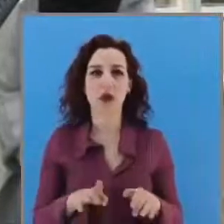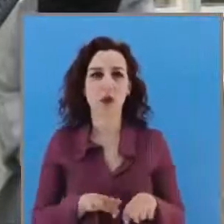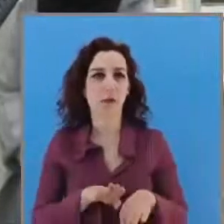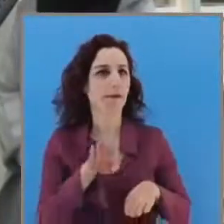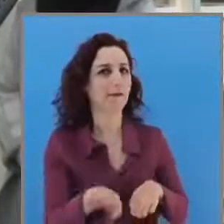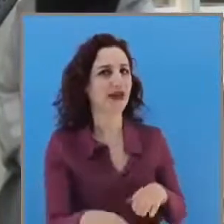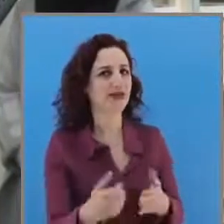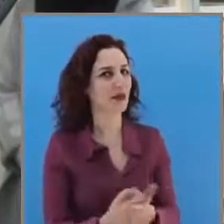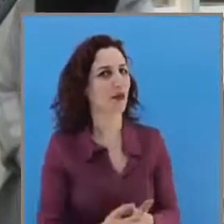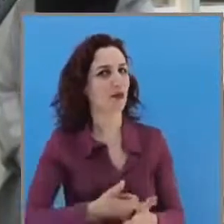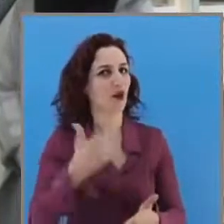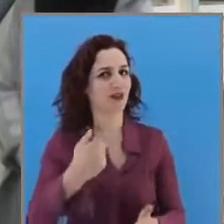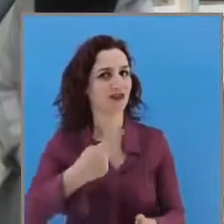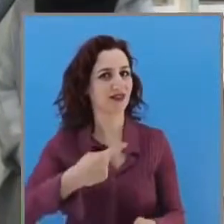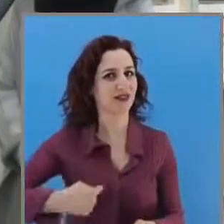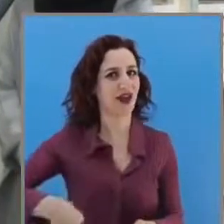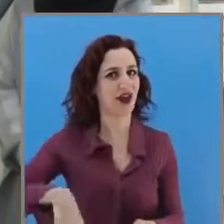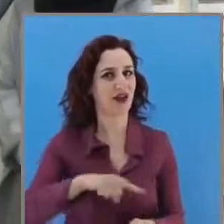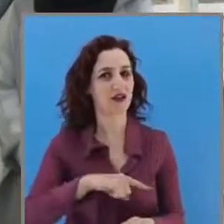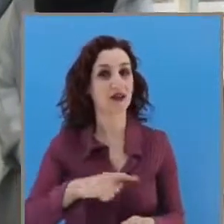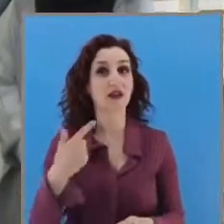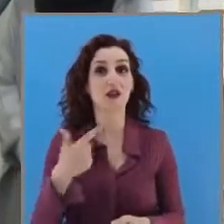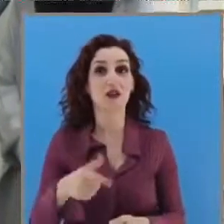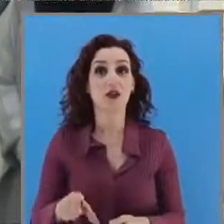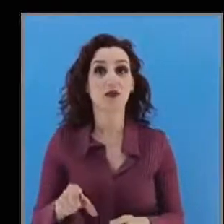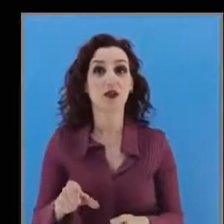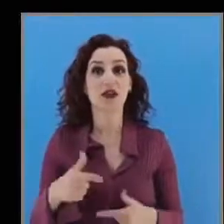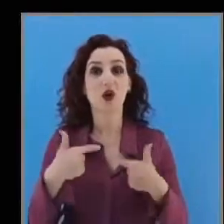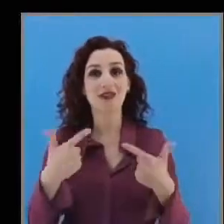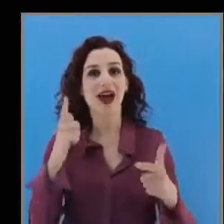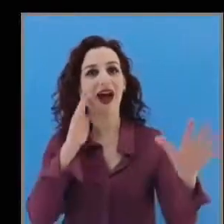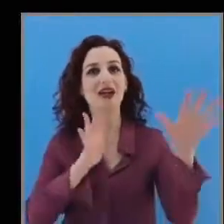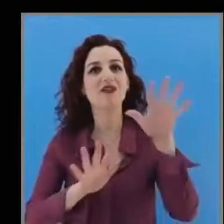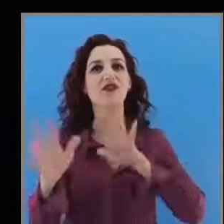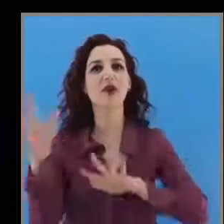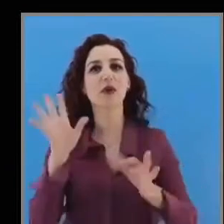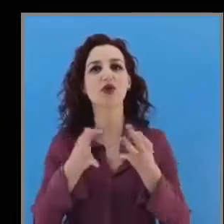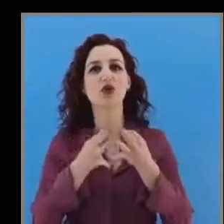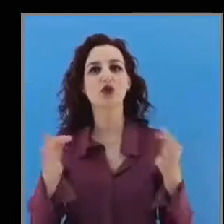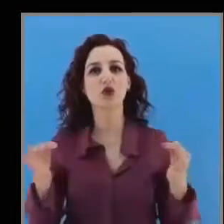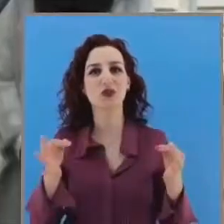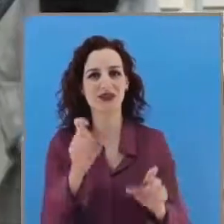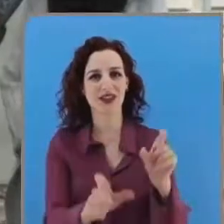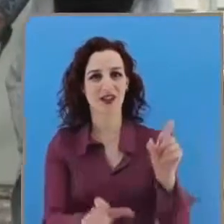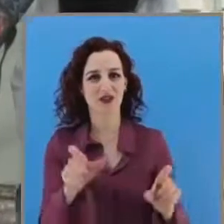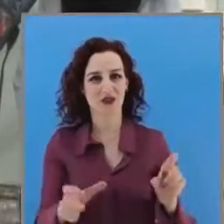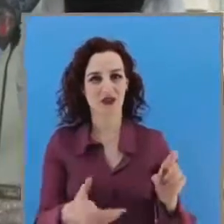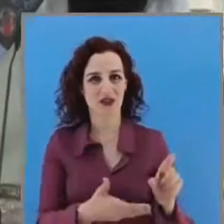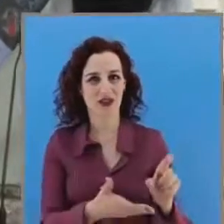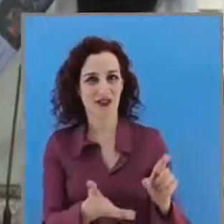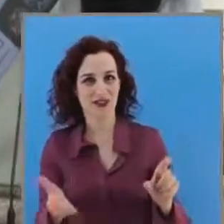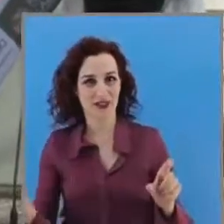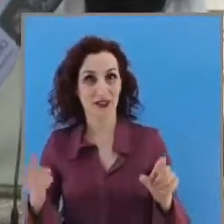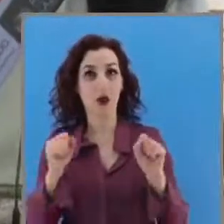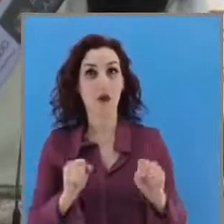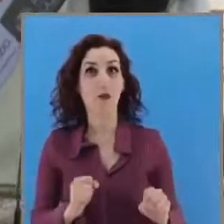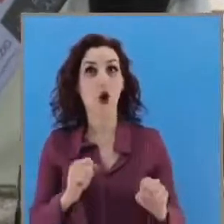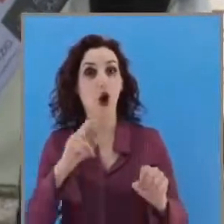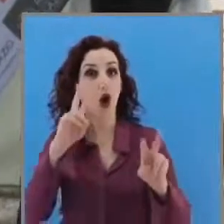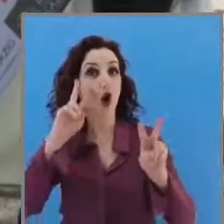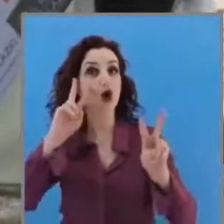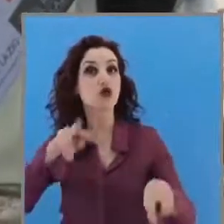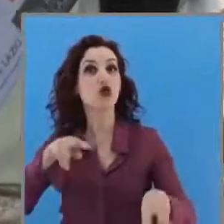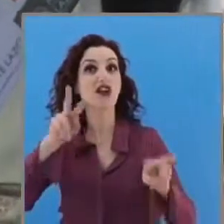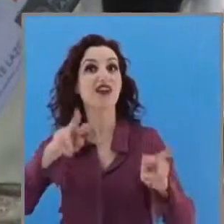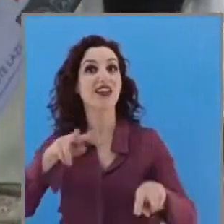per dare le corrette informazioni ai cittadini, per seguire la sorveglianza sanitaria